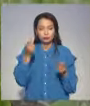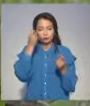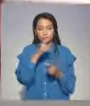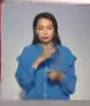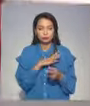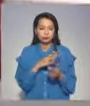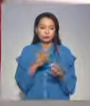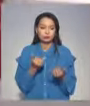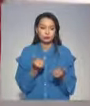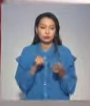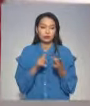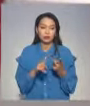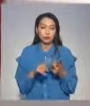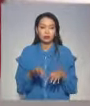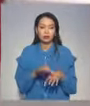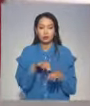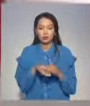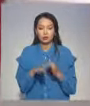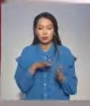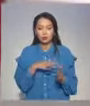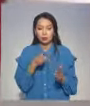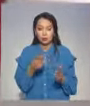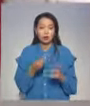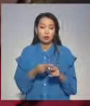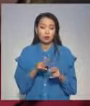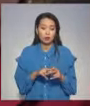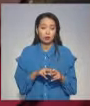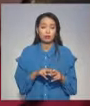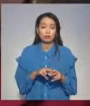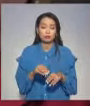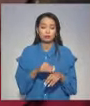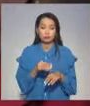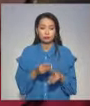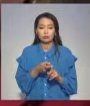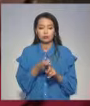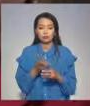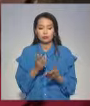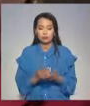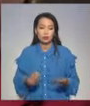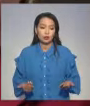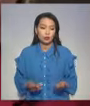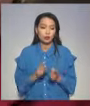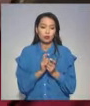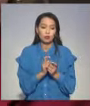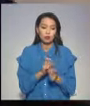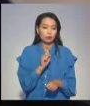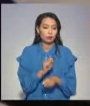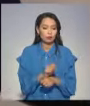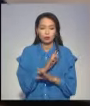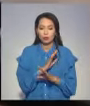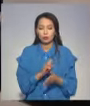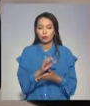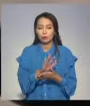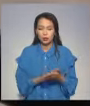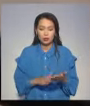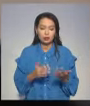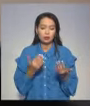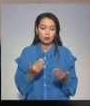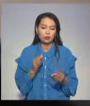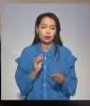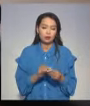екінші рет тұрмысқа шыққан. Сүйген жары да осы аурумен ауырады. Жұбайлары өмір үшін күресуді тоқтатпады. Күні бүгінге дейін